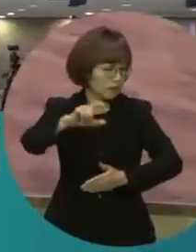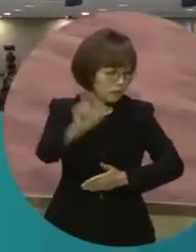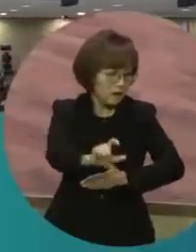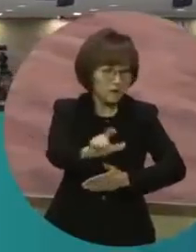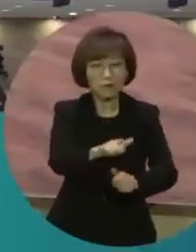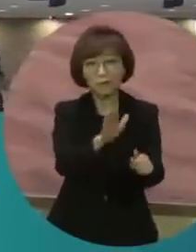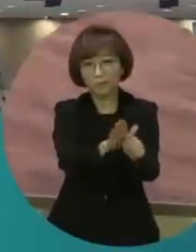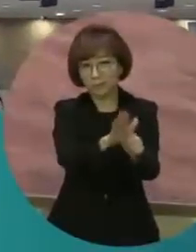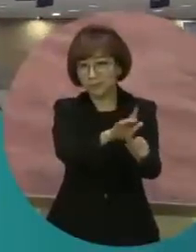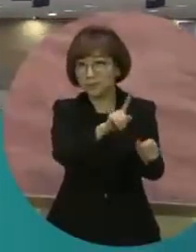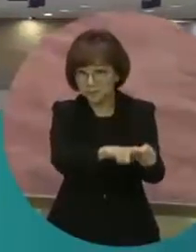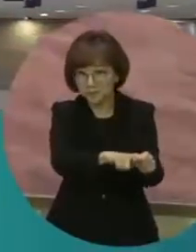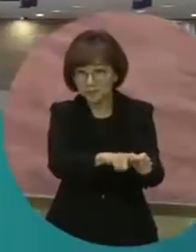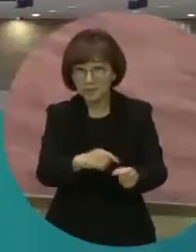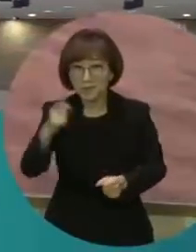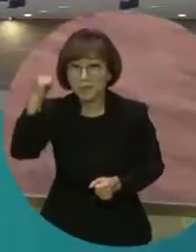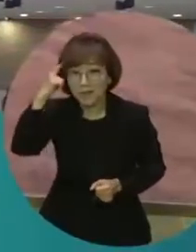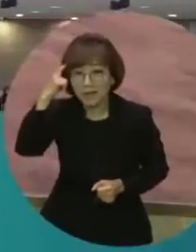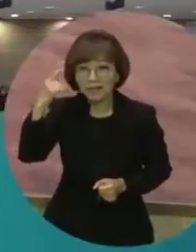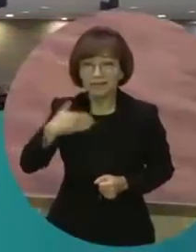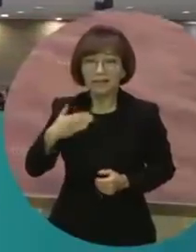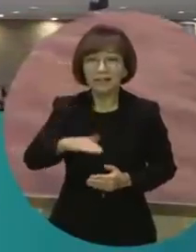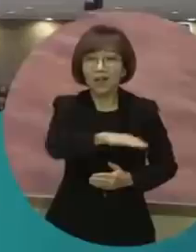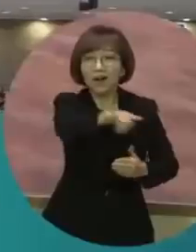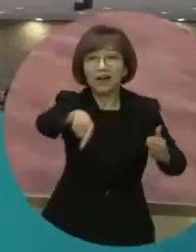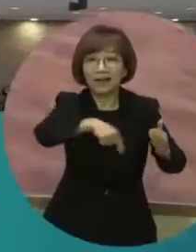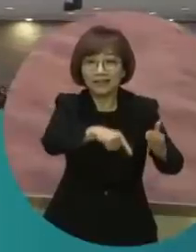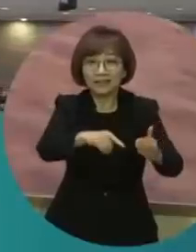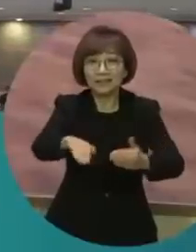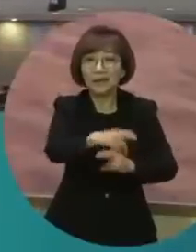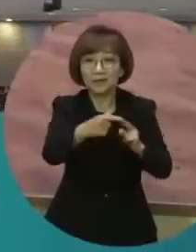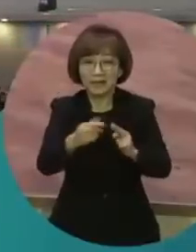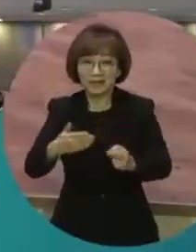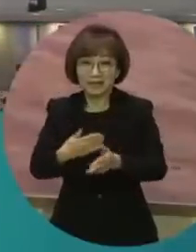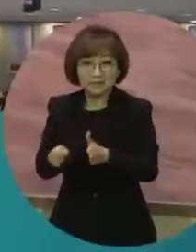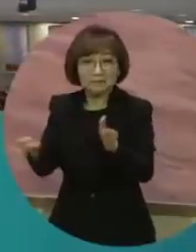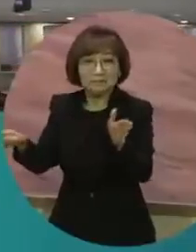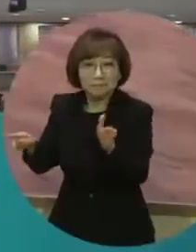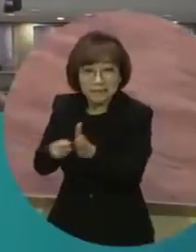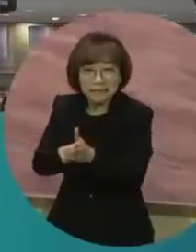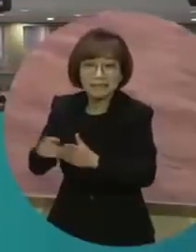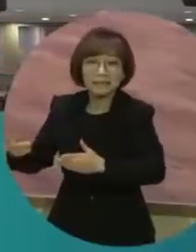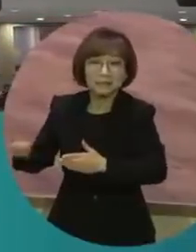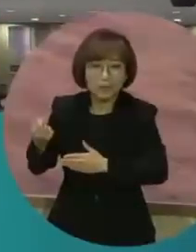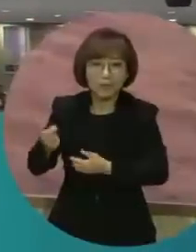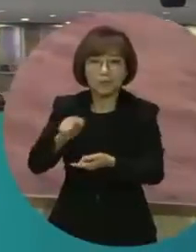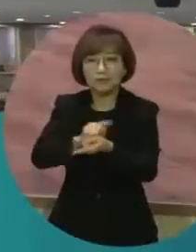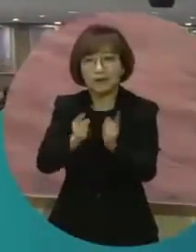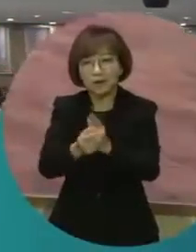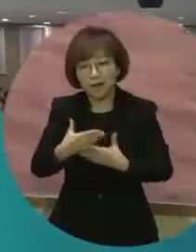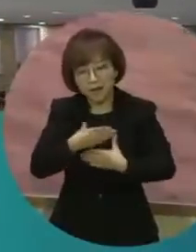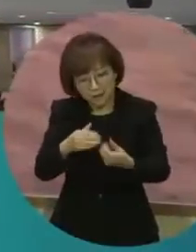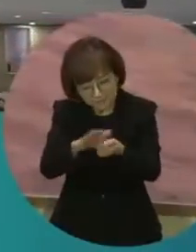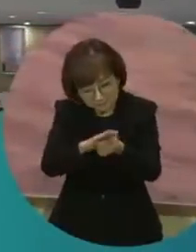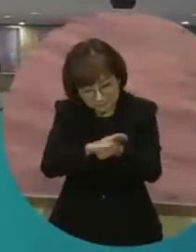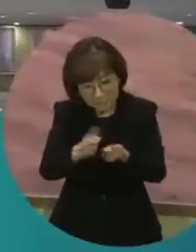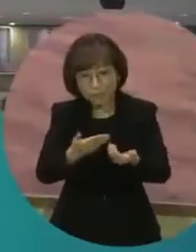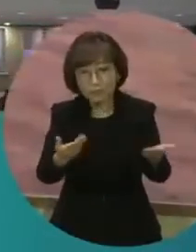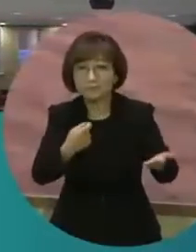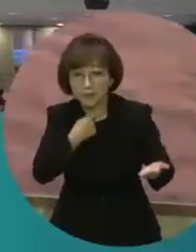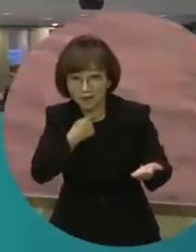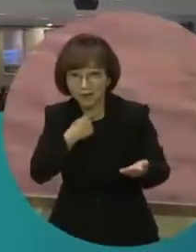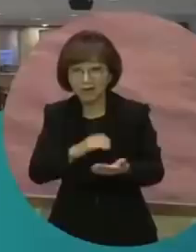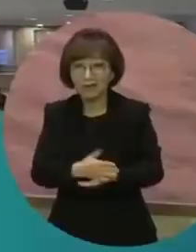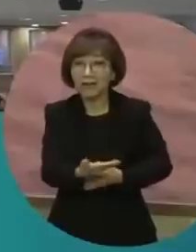견고하게 하려 함이니 이는 곧 내가 너희 가운데서 너희와 나의 믿음으로 말미암아 피차 안위함을 얻으려 함이라.